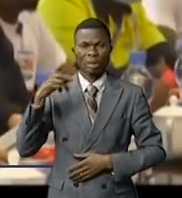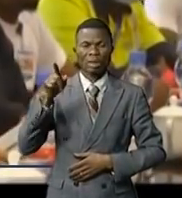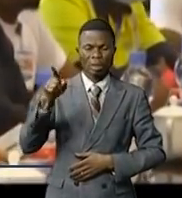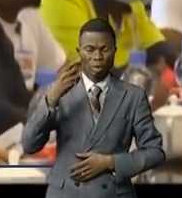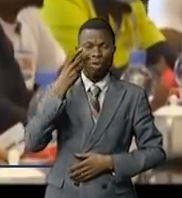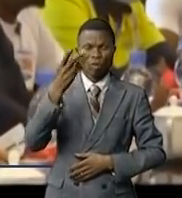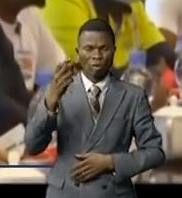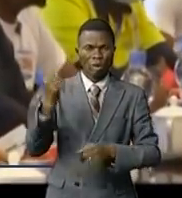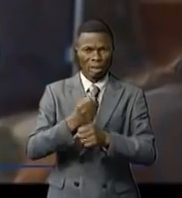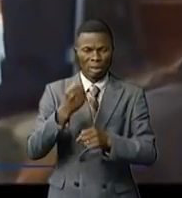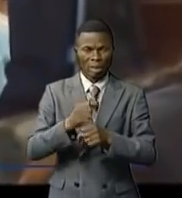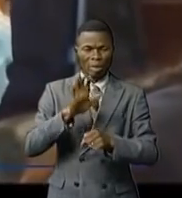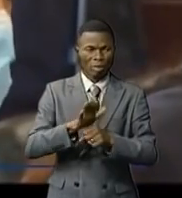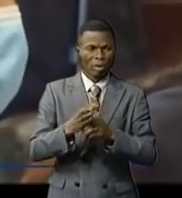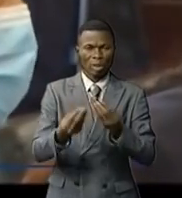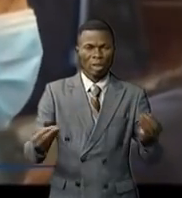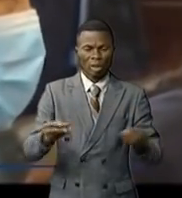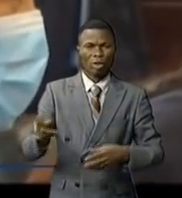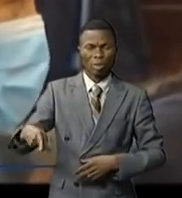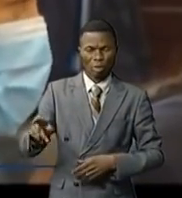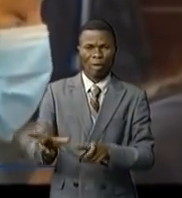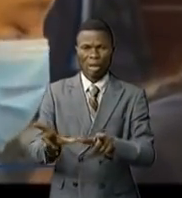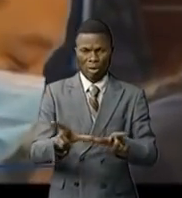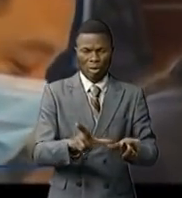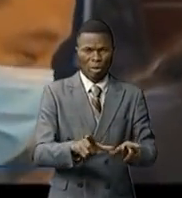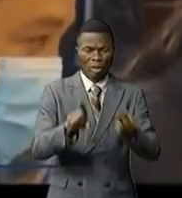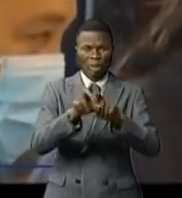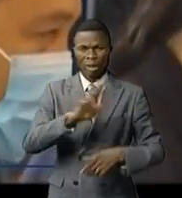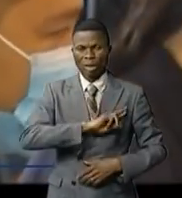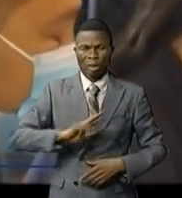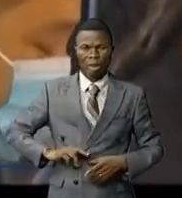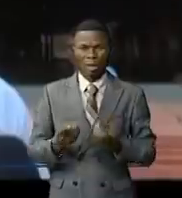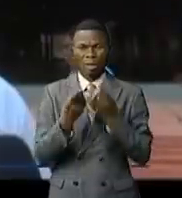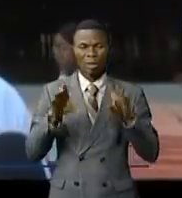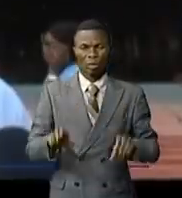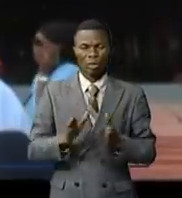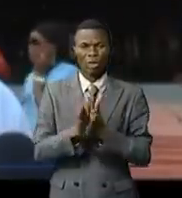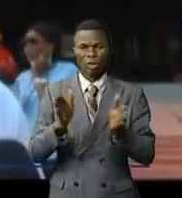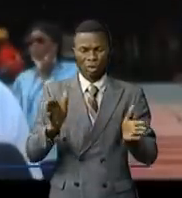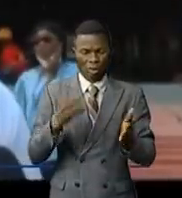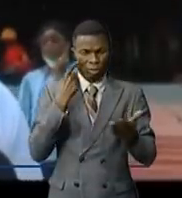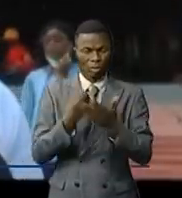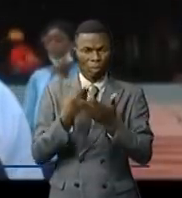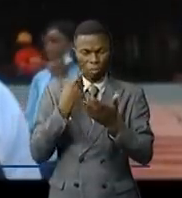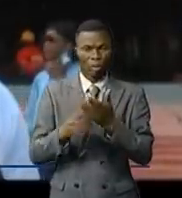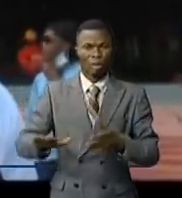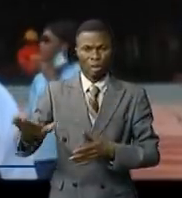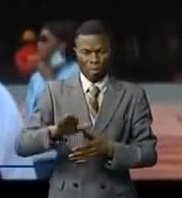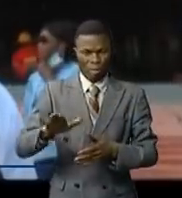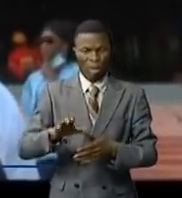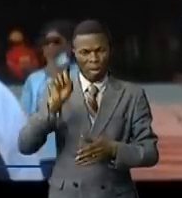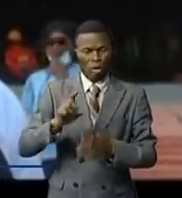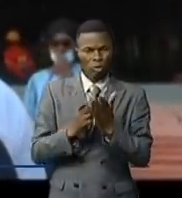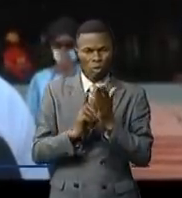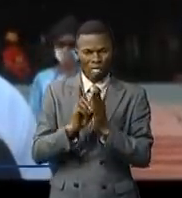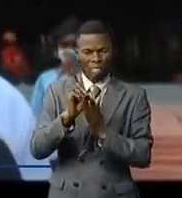estime travailler pour l'essor de la province du Lualaba et de la République démocratique du Congo. Nous constatons que le pays va se développer